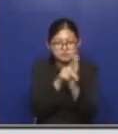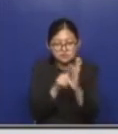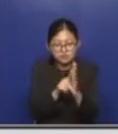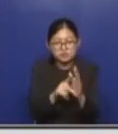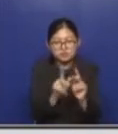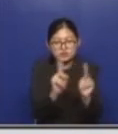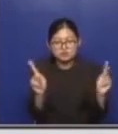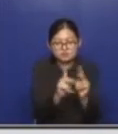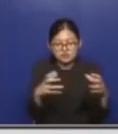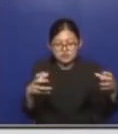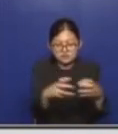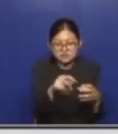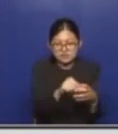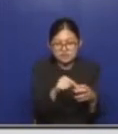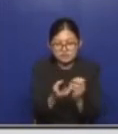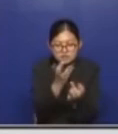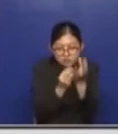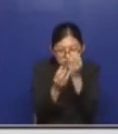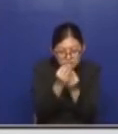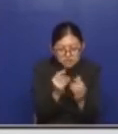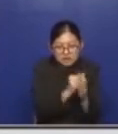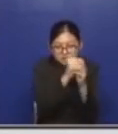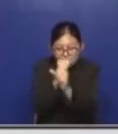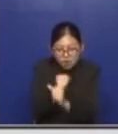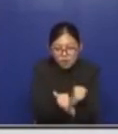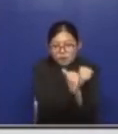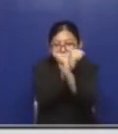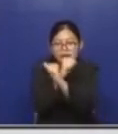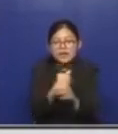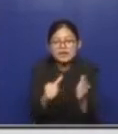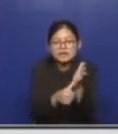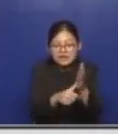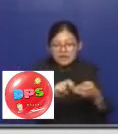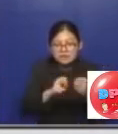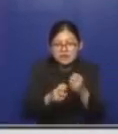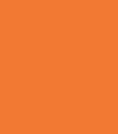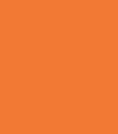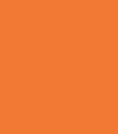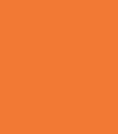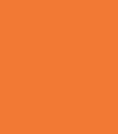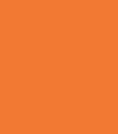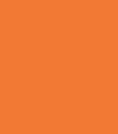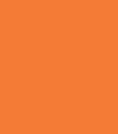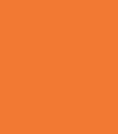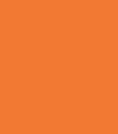ามัญเพื่อศึกษาแก้ไขปัญหายาเสพติดให้หมดจากประเทศไทยครับขอบคุณครับท่านประธาน ขอบคุณครับ